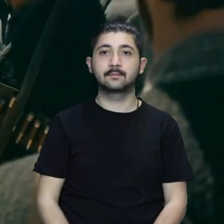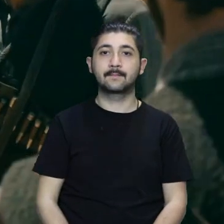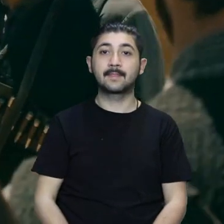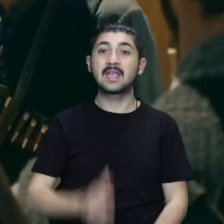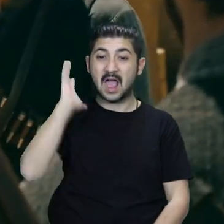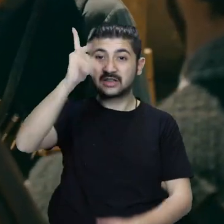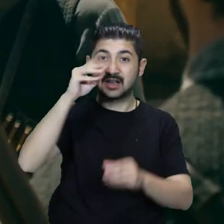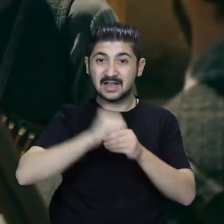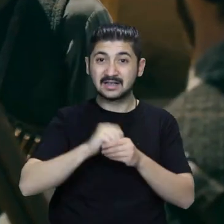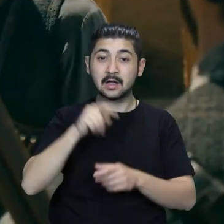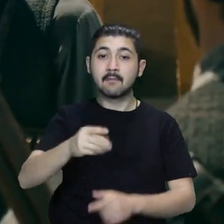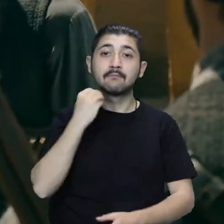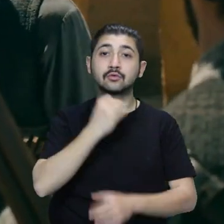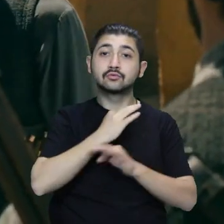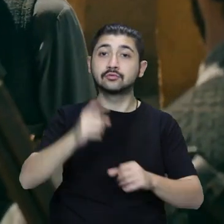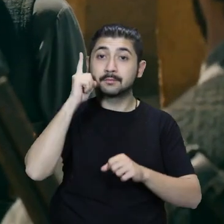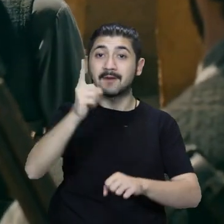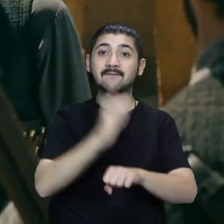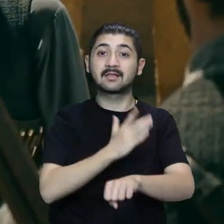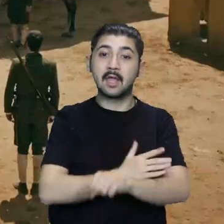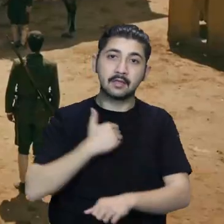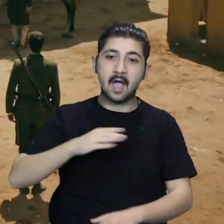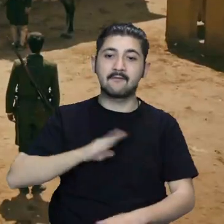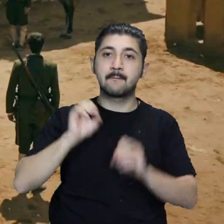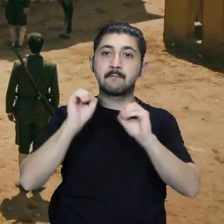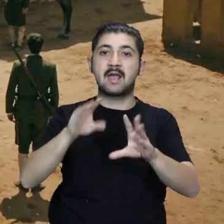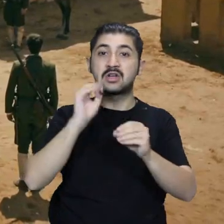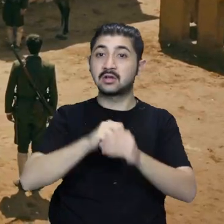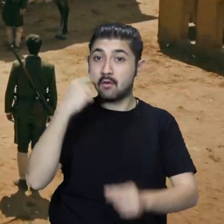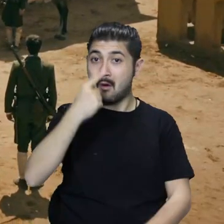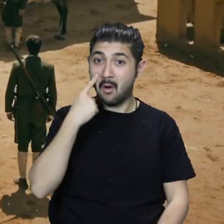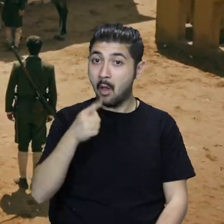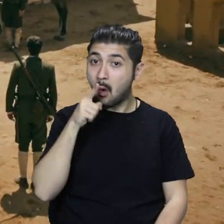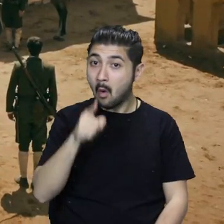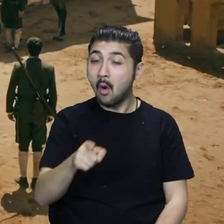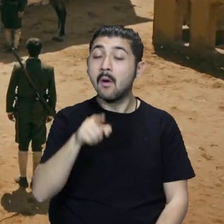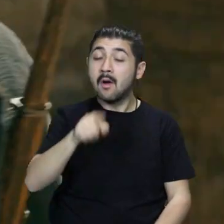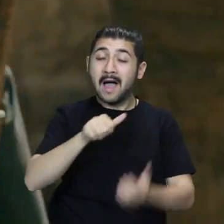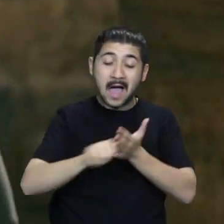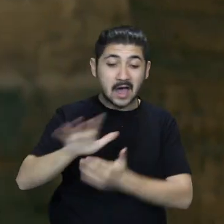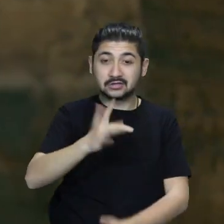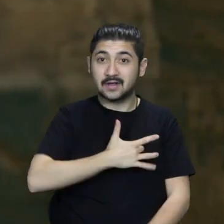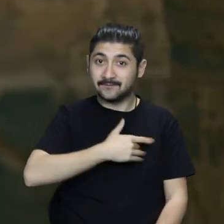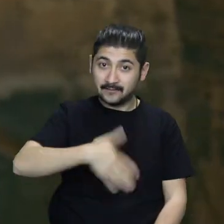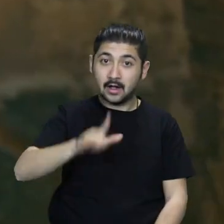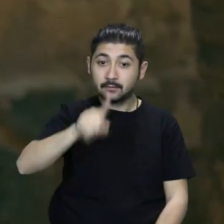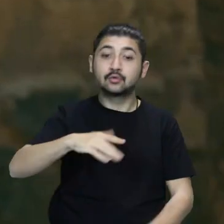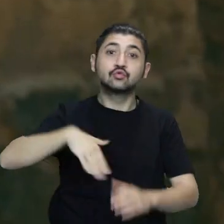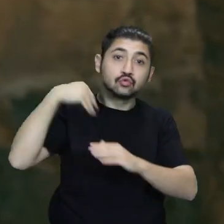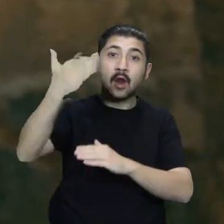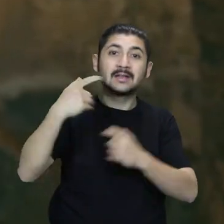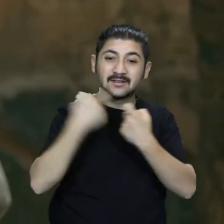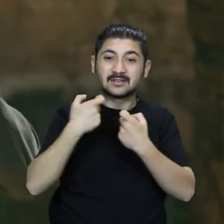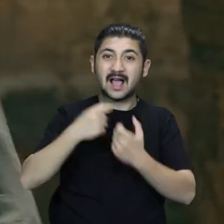İstikbalde neslimize borçsuz bir vatan bırakacağız. Bugün burada verdiğimiz her can, bizden sonra